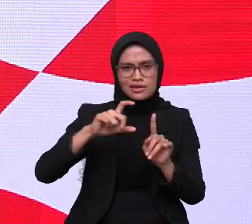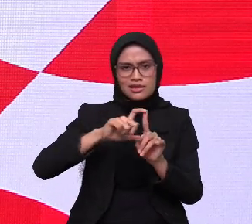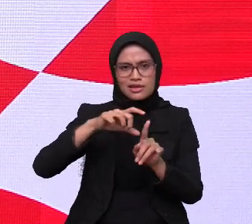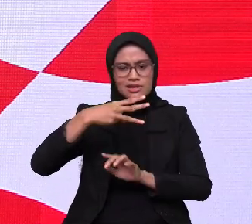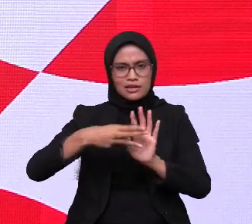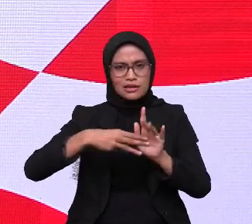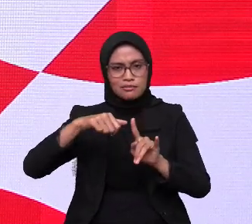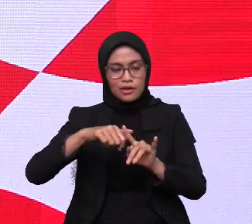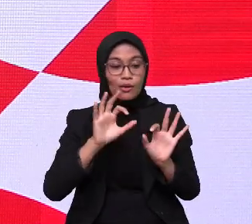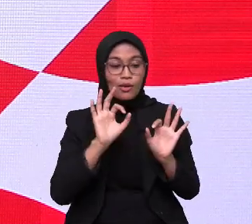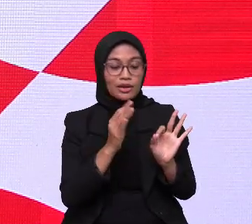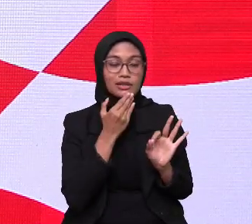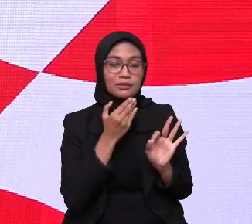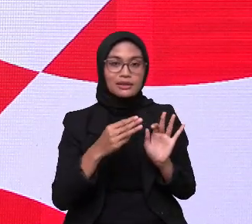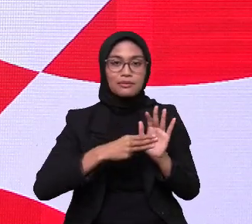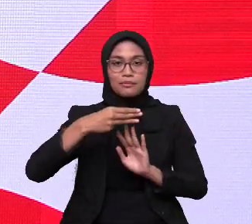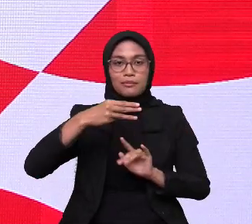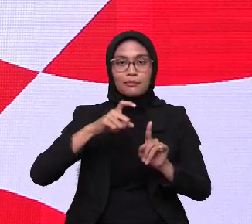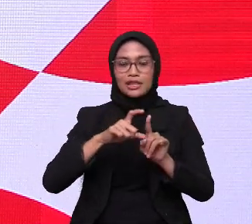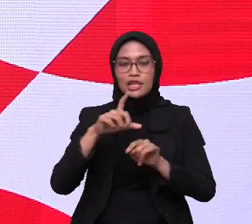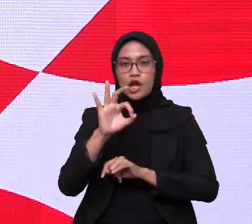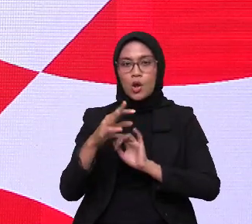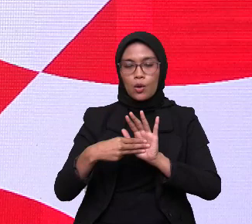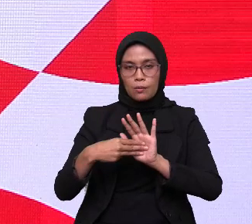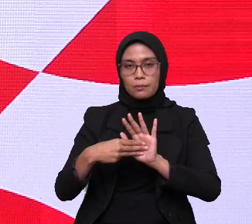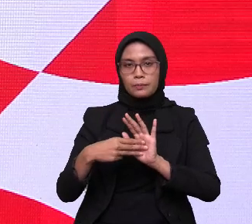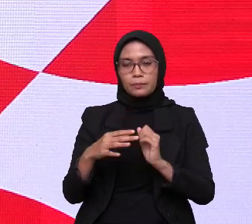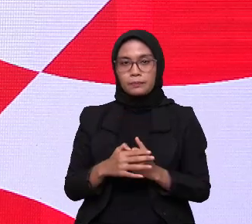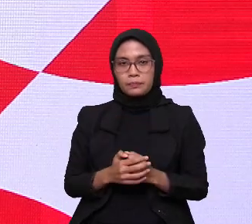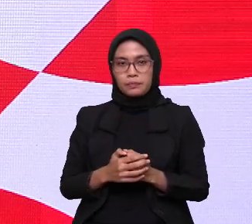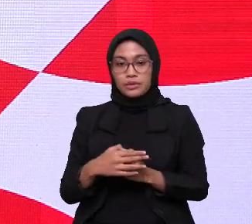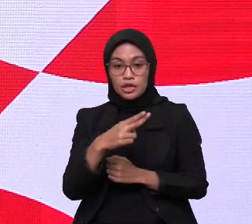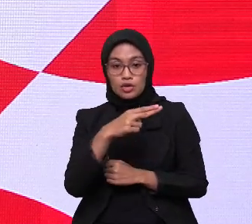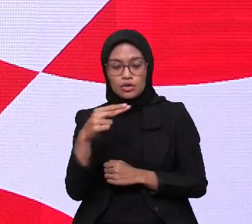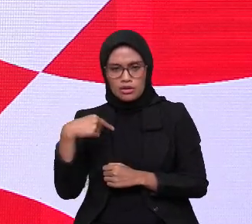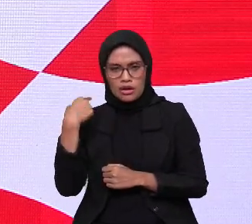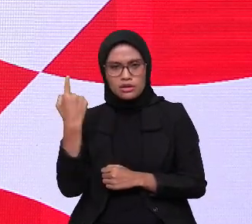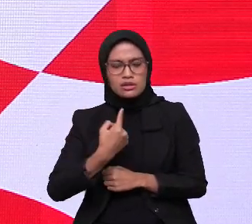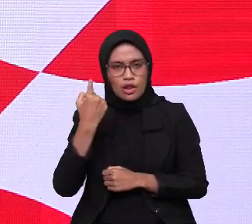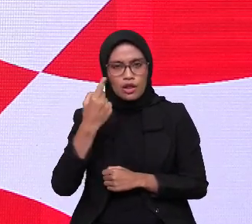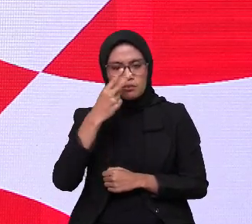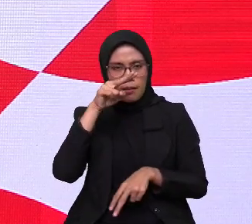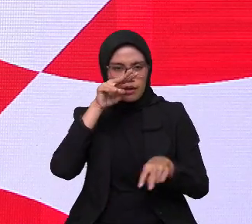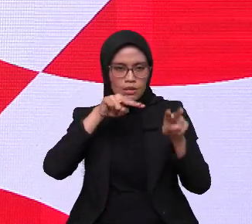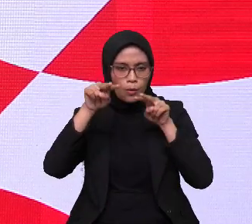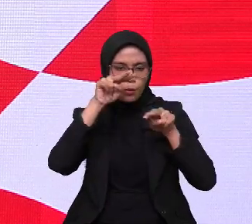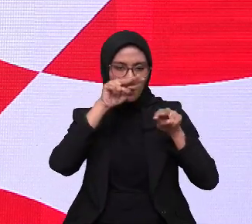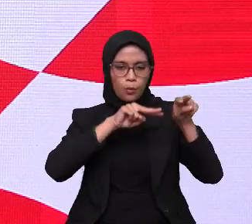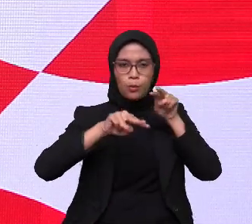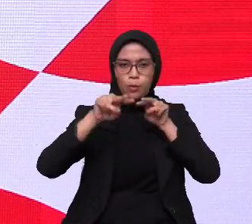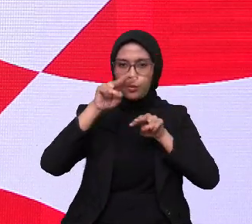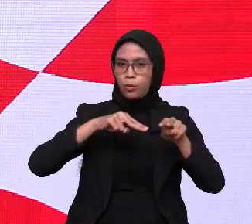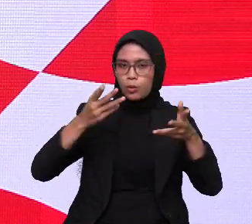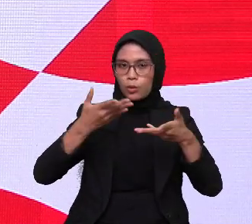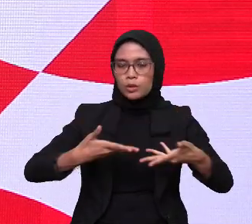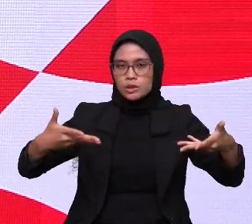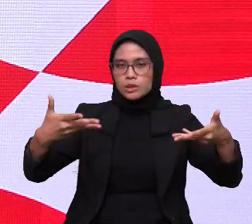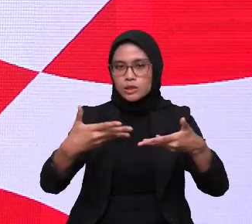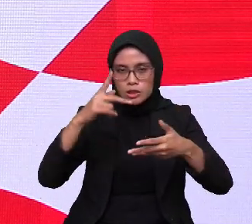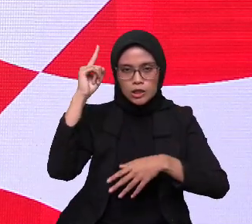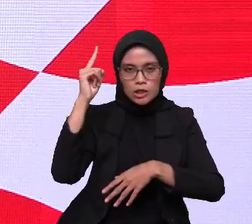medcom.id di Indonesia selalu memantau dan memonitor keadaan copy 19 di tingkat nasional dan